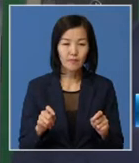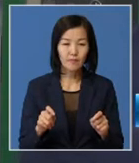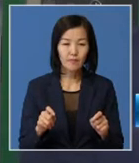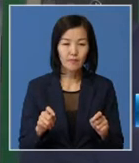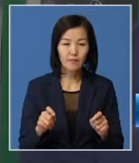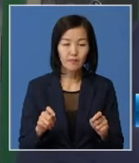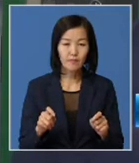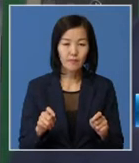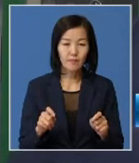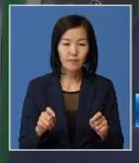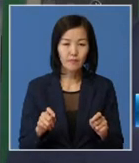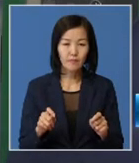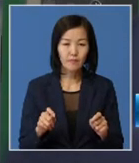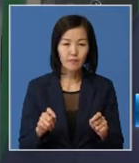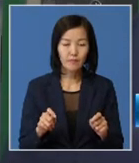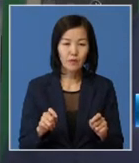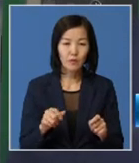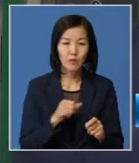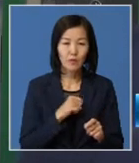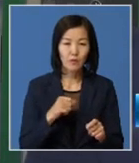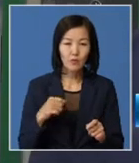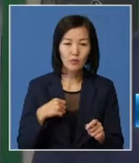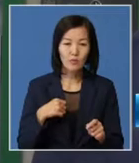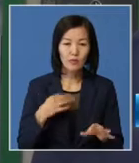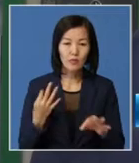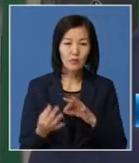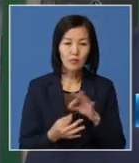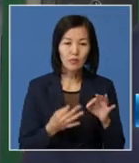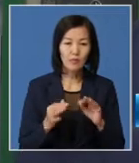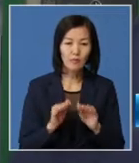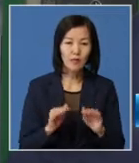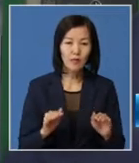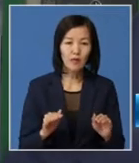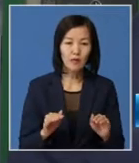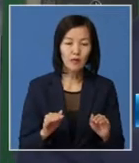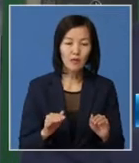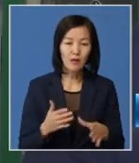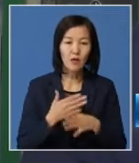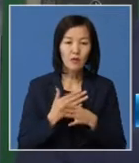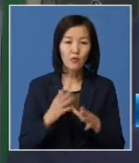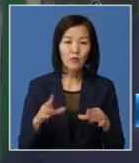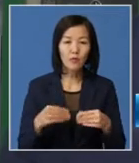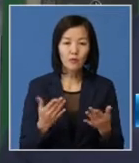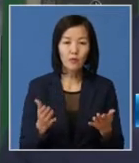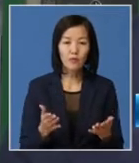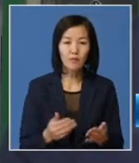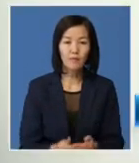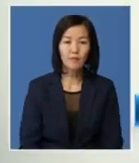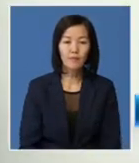Бәріне де пайдалы. Өзім сияқты ескі домда болған балаларға да жаратам деп ойлаймын. Осы кішкентай суммадан үлкен суммаға